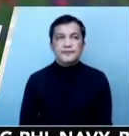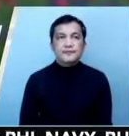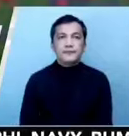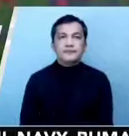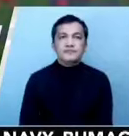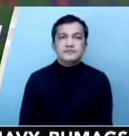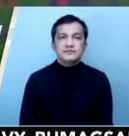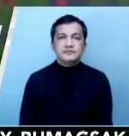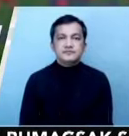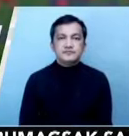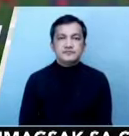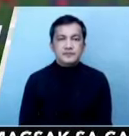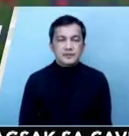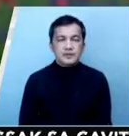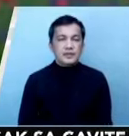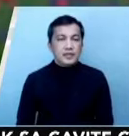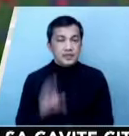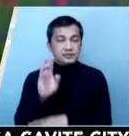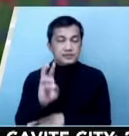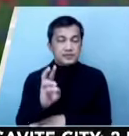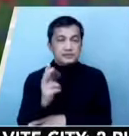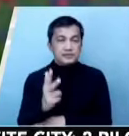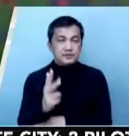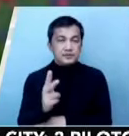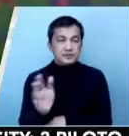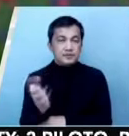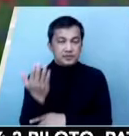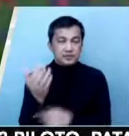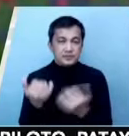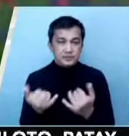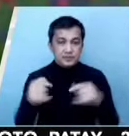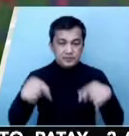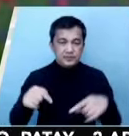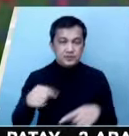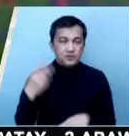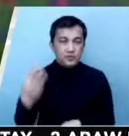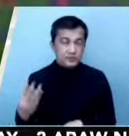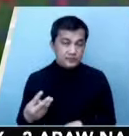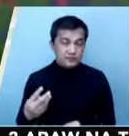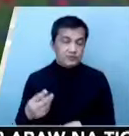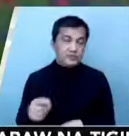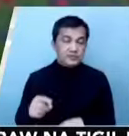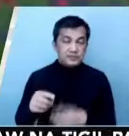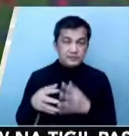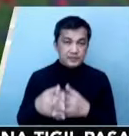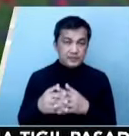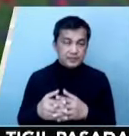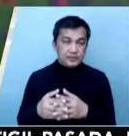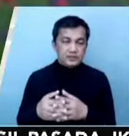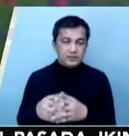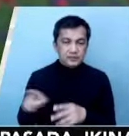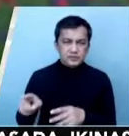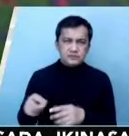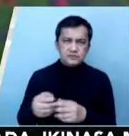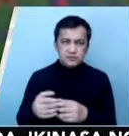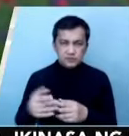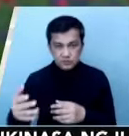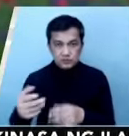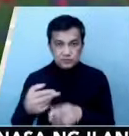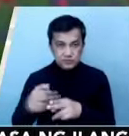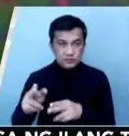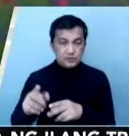Mel, pasado alas 6:30 na ng umaga ngayon dito sa Washington, D.C. sa Amerika, at sa loob lamang ng ilang oras ay gaganapin na po